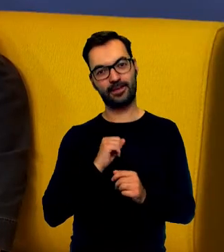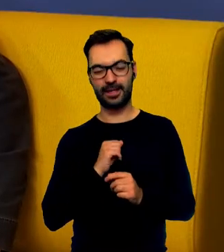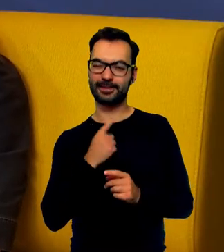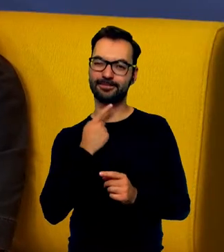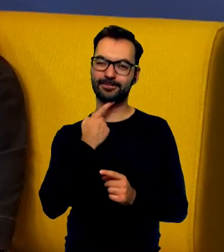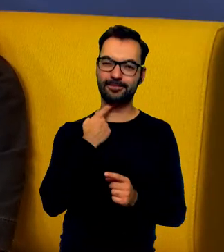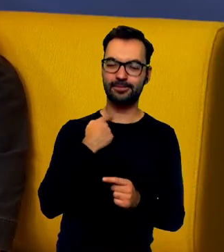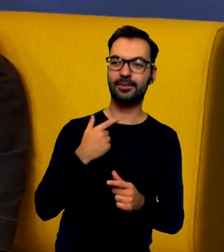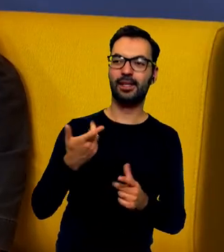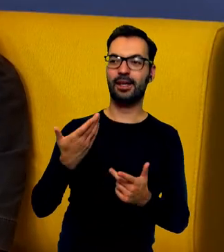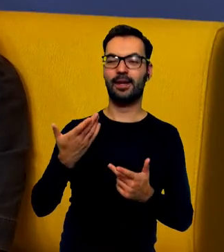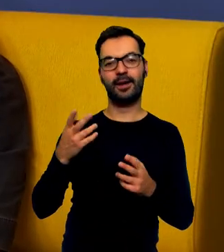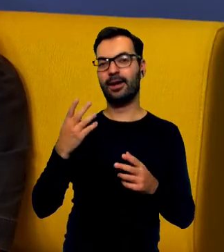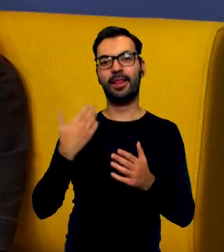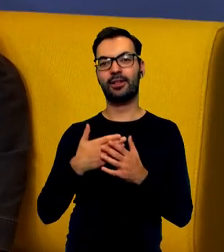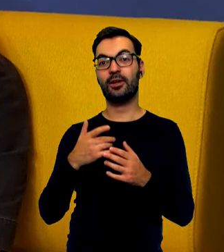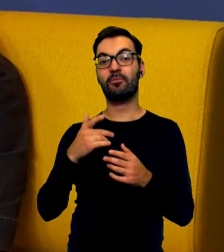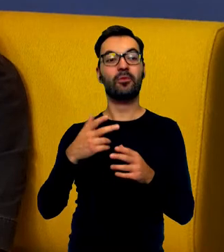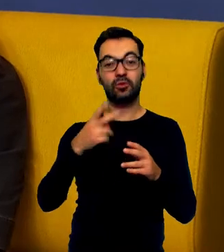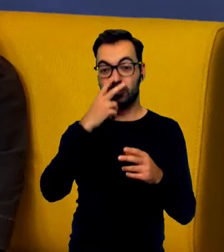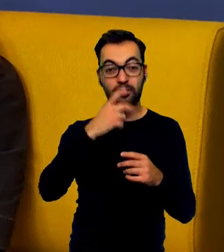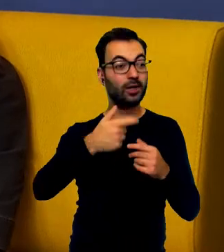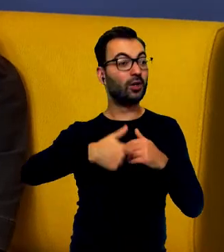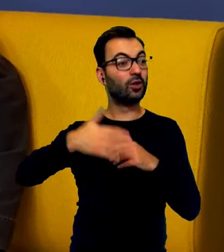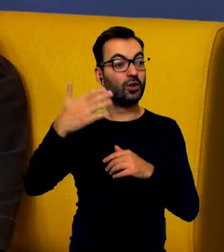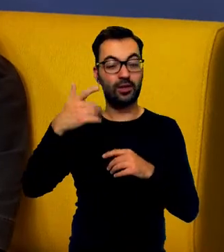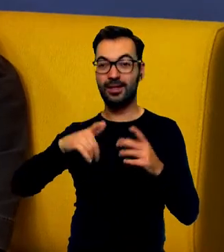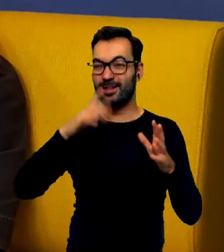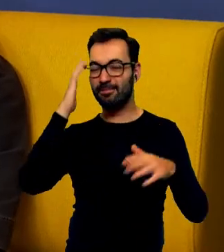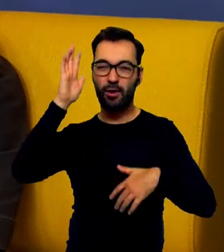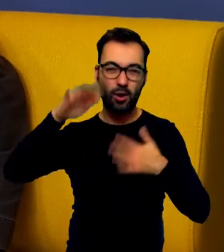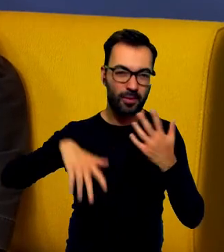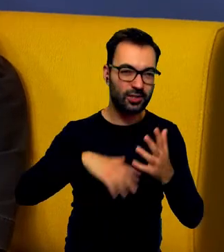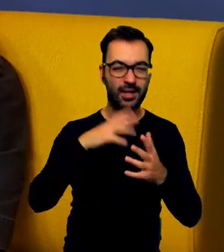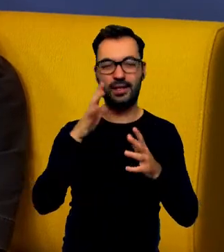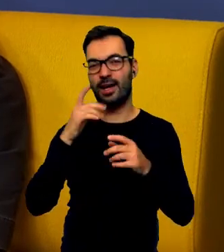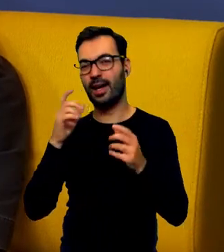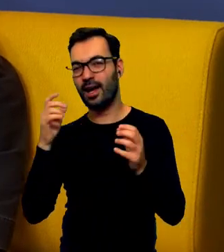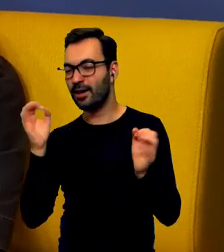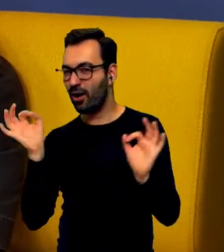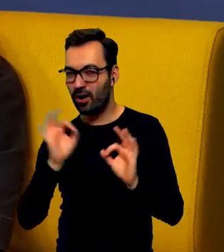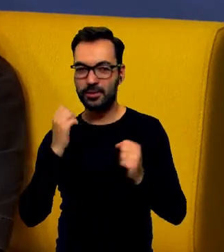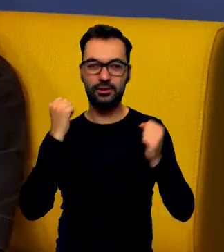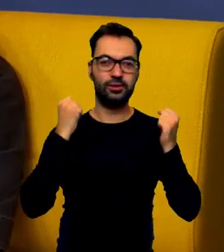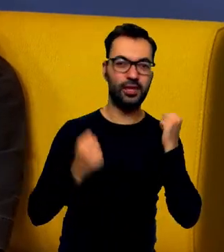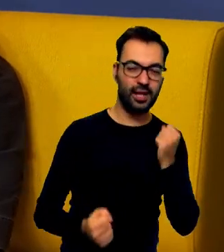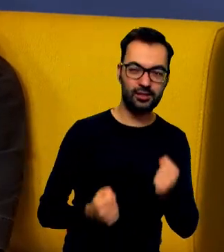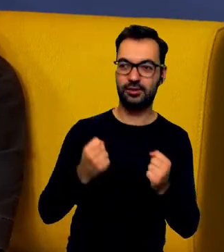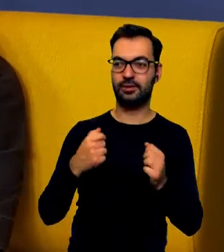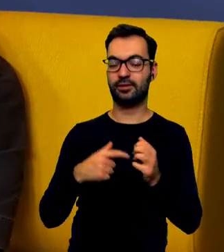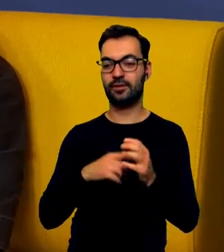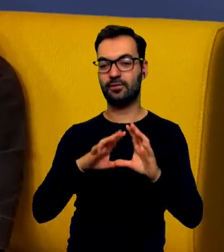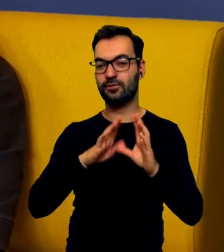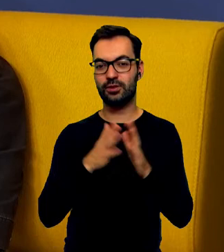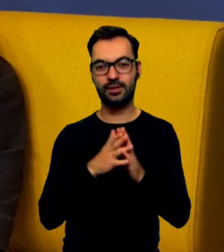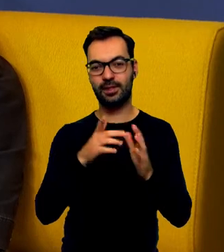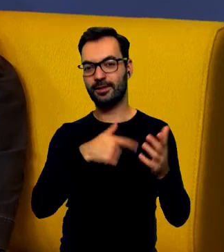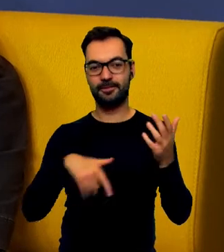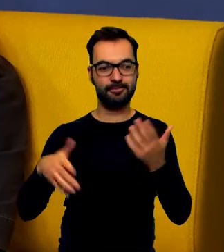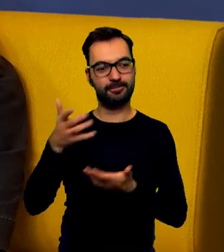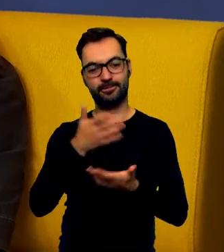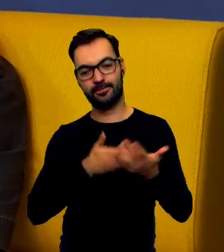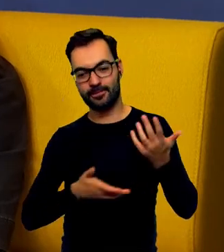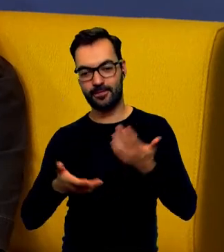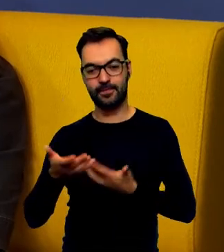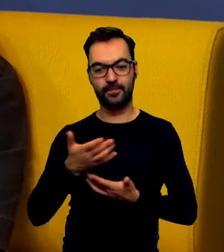uwodzicielskie, bo właśnie obiecuje, że to wszystko, co tutaj jest zagmatwane, skomplikowane, trudne, co jest